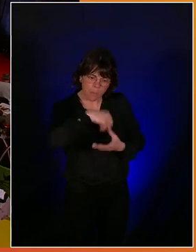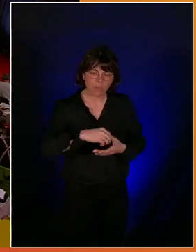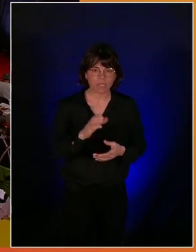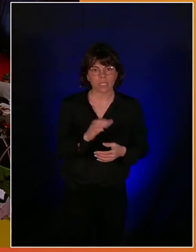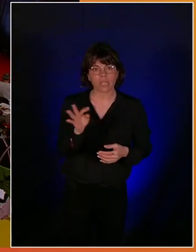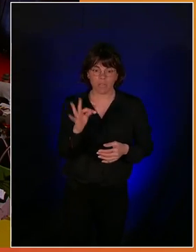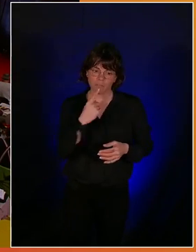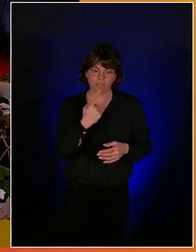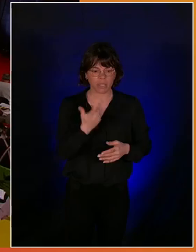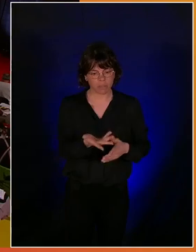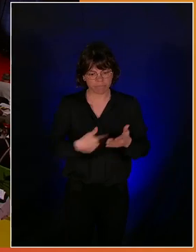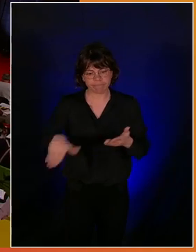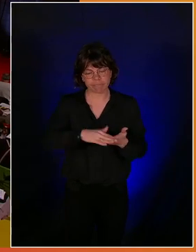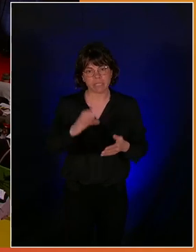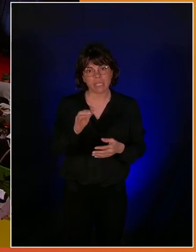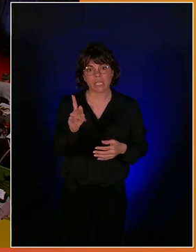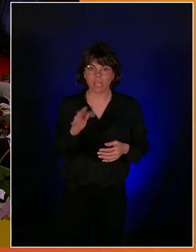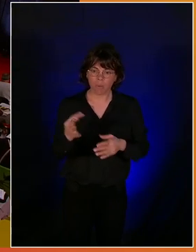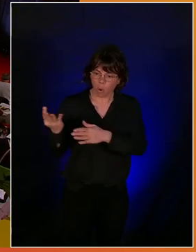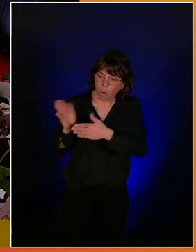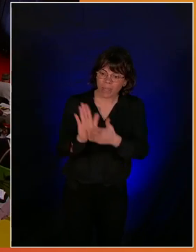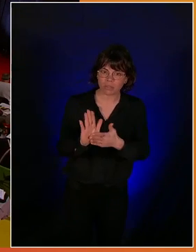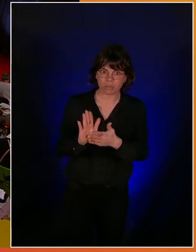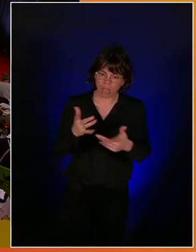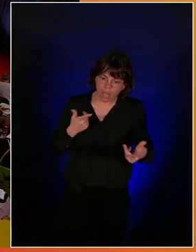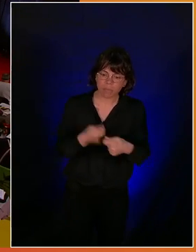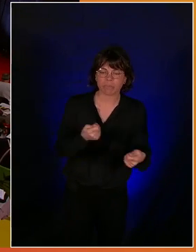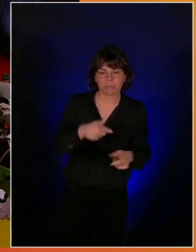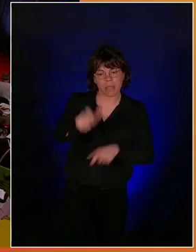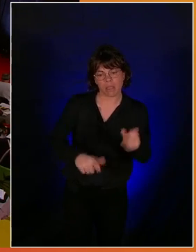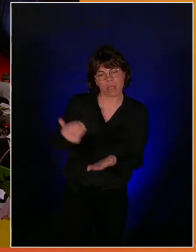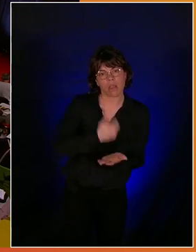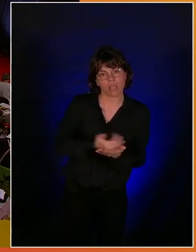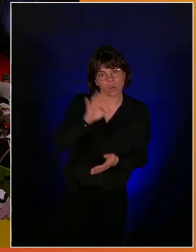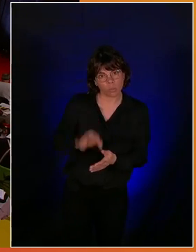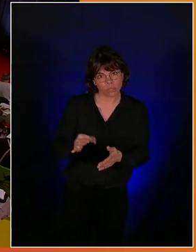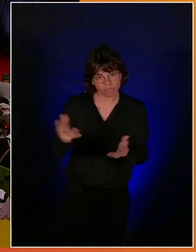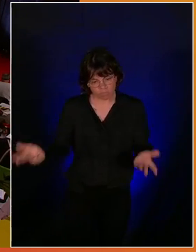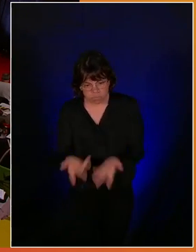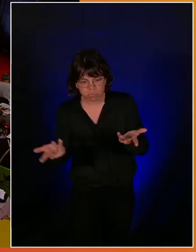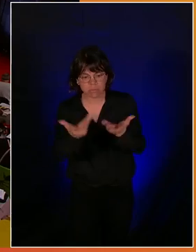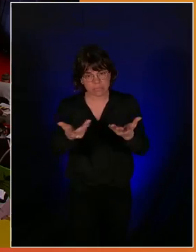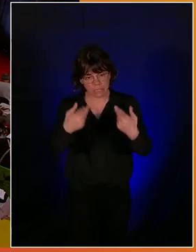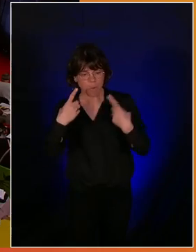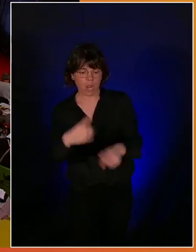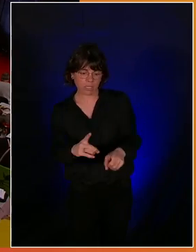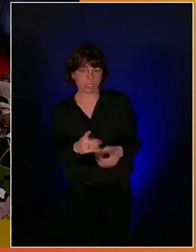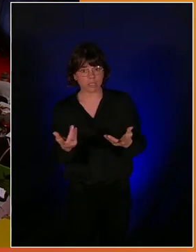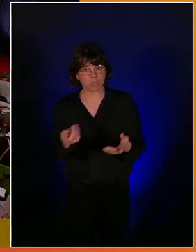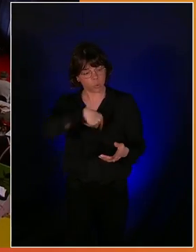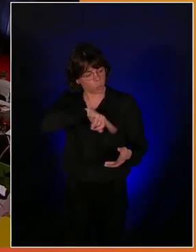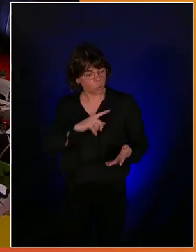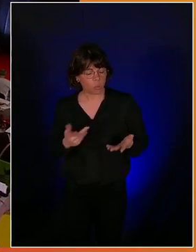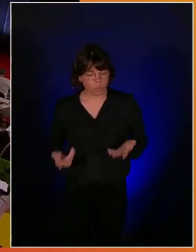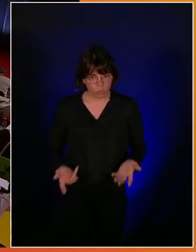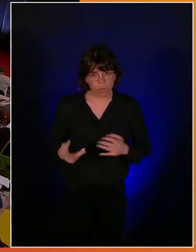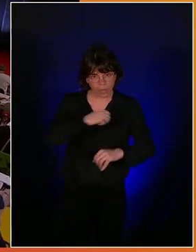faire que la CGT représente mieux le salariat c'est faire vivre la démocratie c'est se donner les moyens d'être